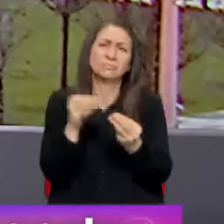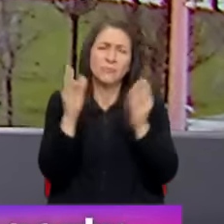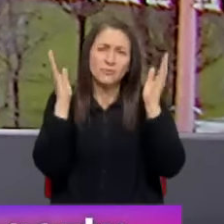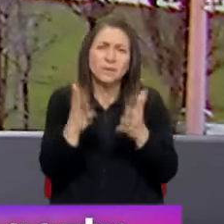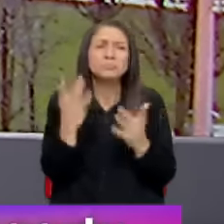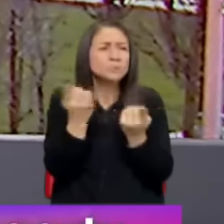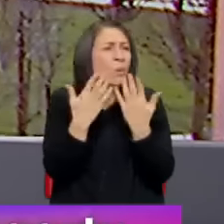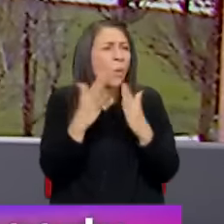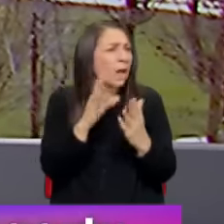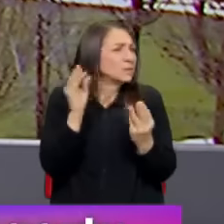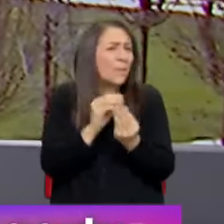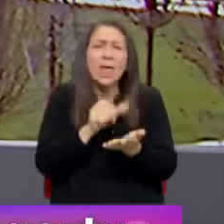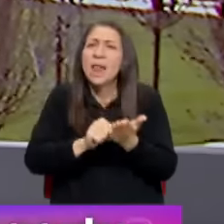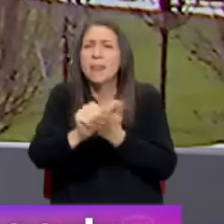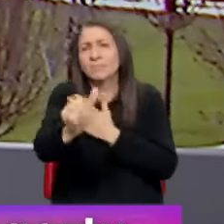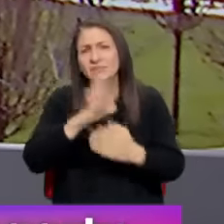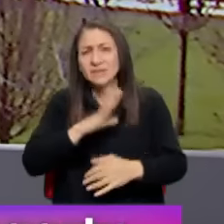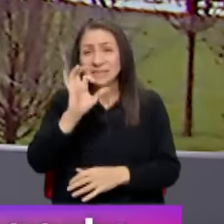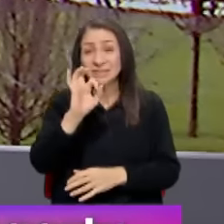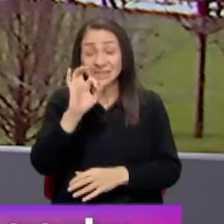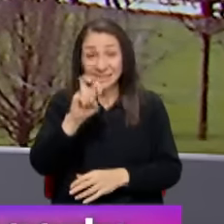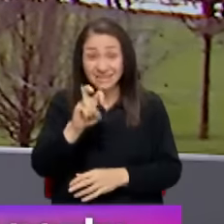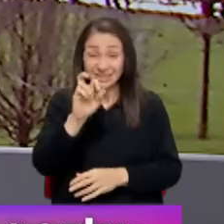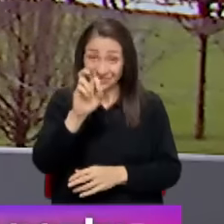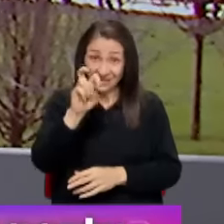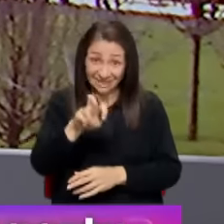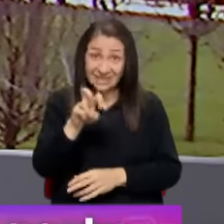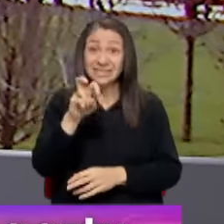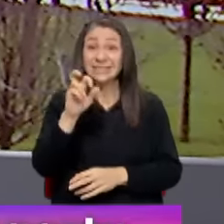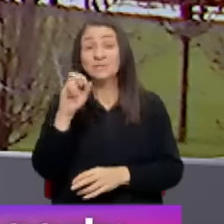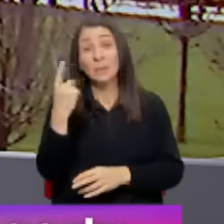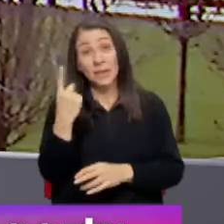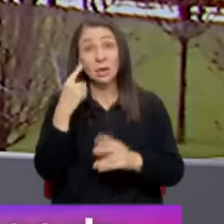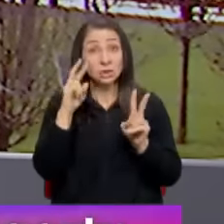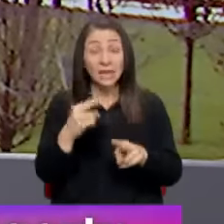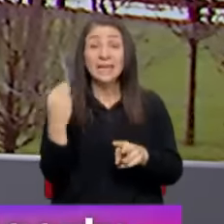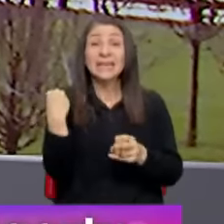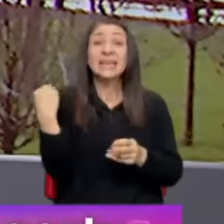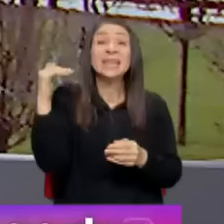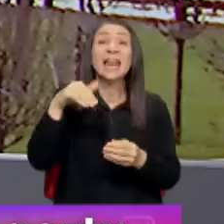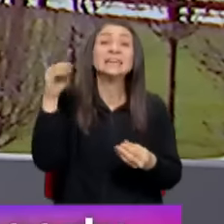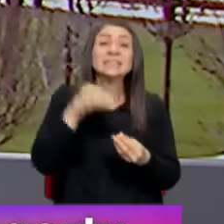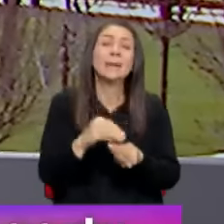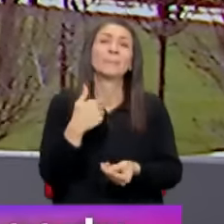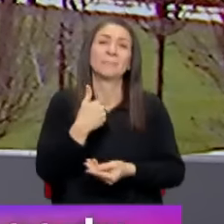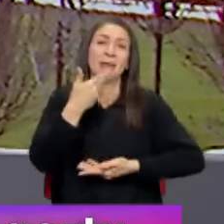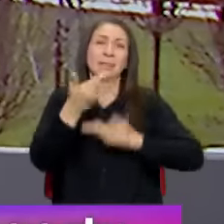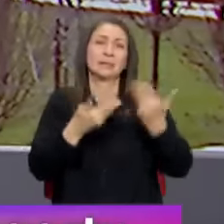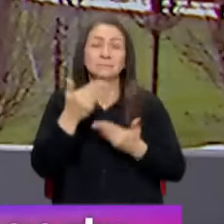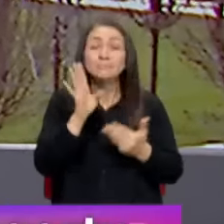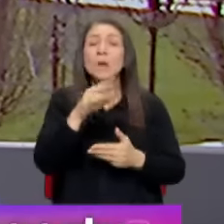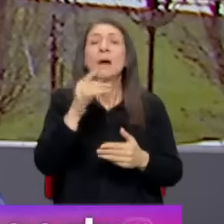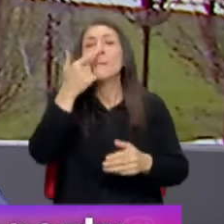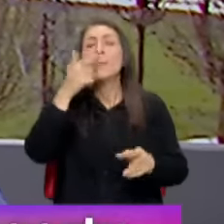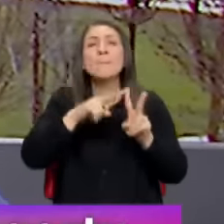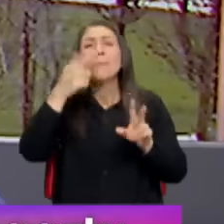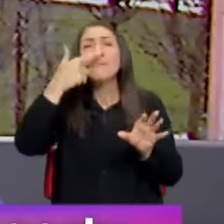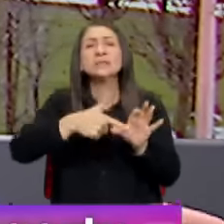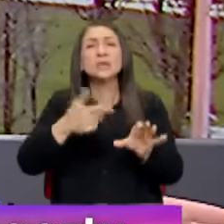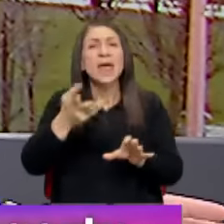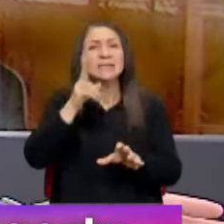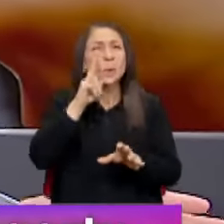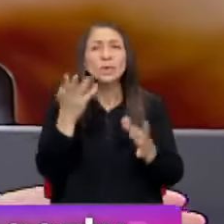şey kalmadı. Saatler 8.01'i gösterirken yeni gelen zamdan ben bir söz edeyim. Önce motorin en son